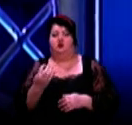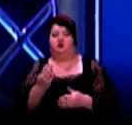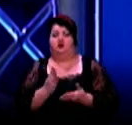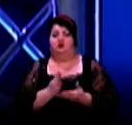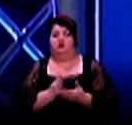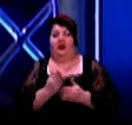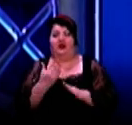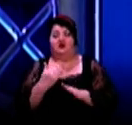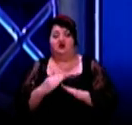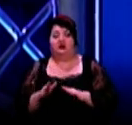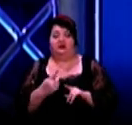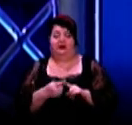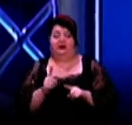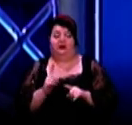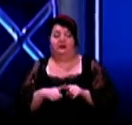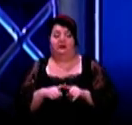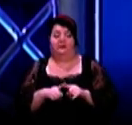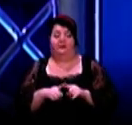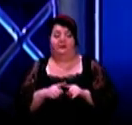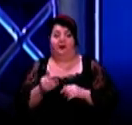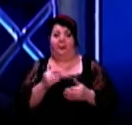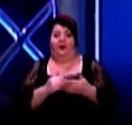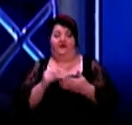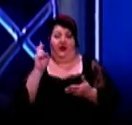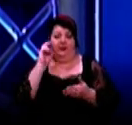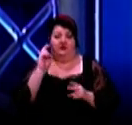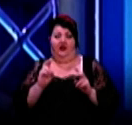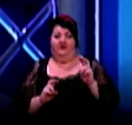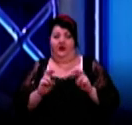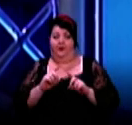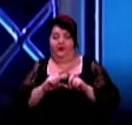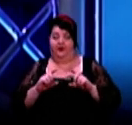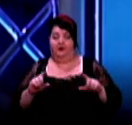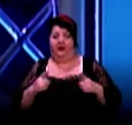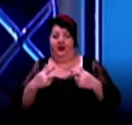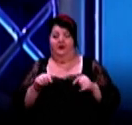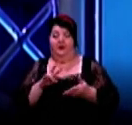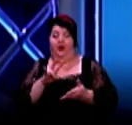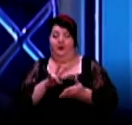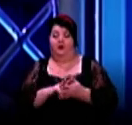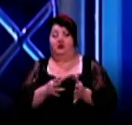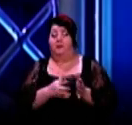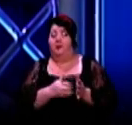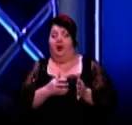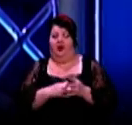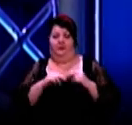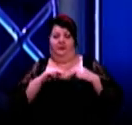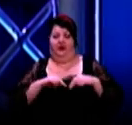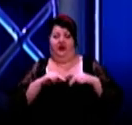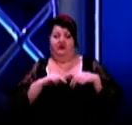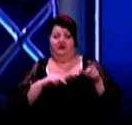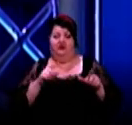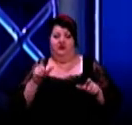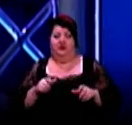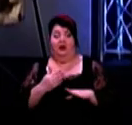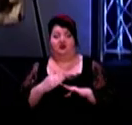І частина вакансій – це від державних підприємств і установ, де постійний брак працівників. Частина – від